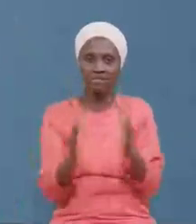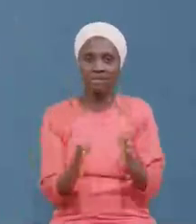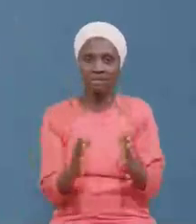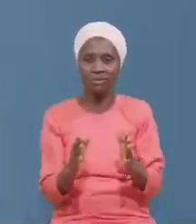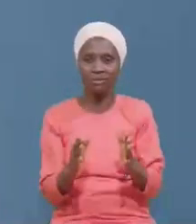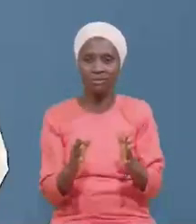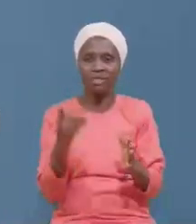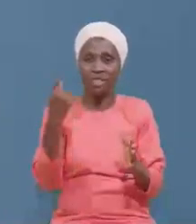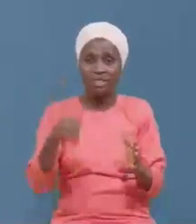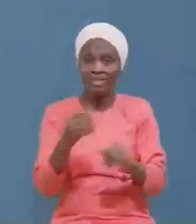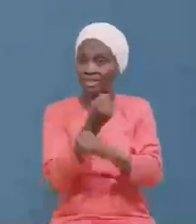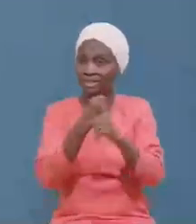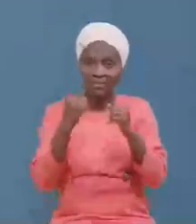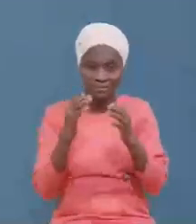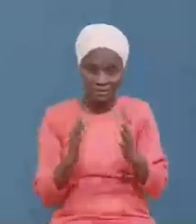Le sauveur.